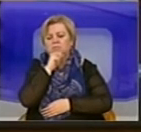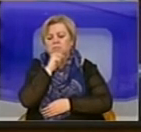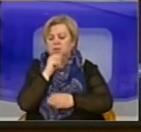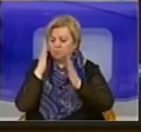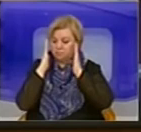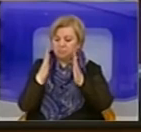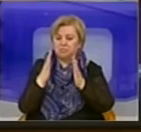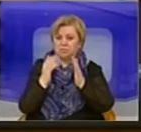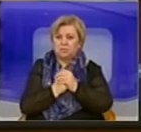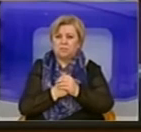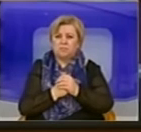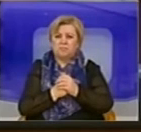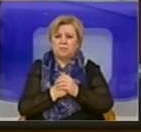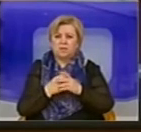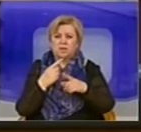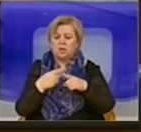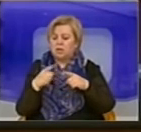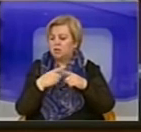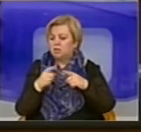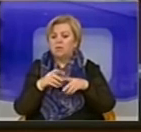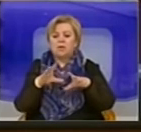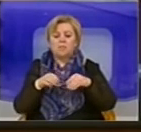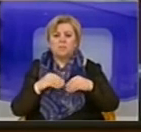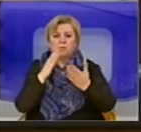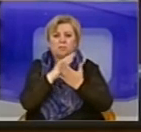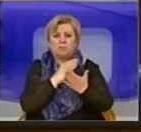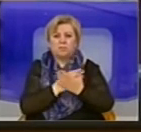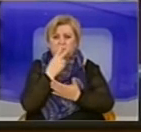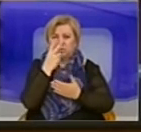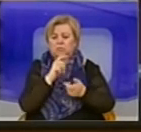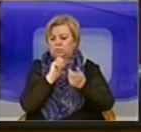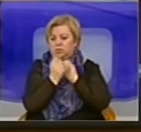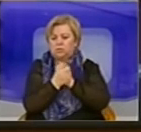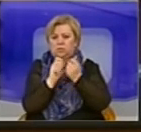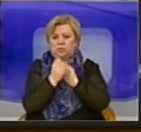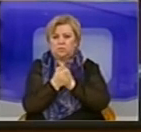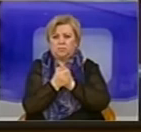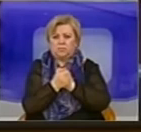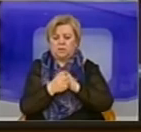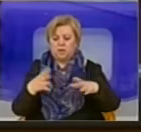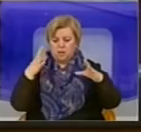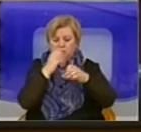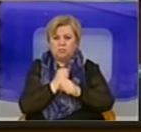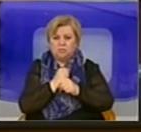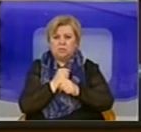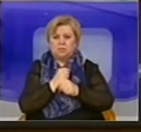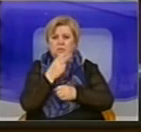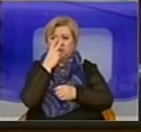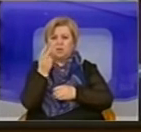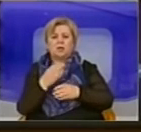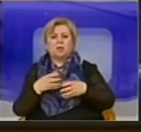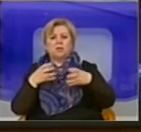të, varësisht nga implementimi i këtij programi, do të shohim edhe ndryshime. Krejt në fund, e shoh që